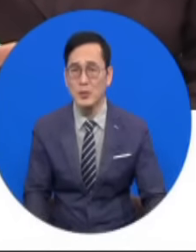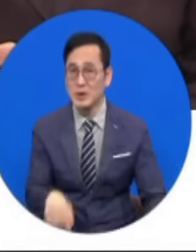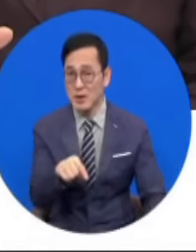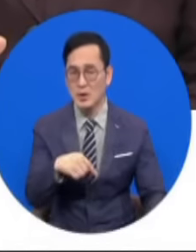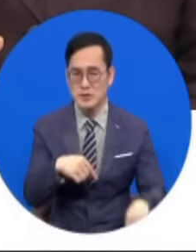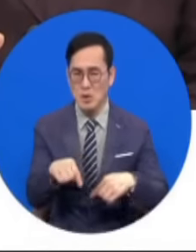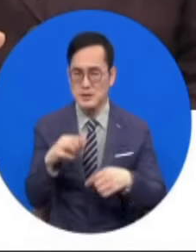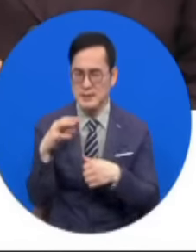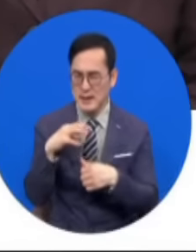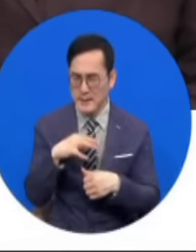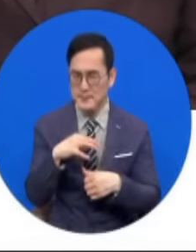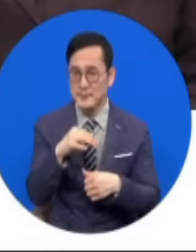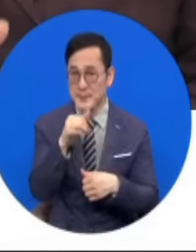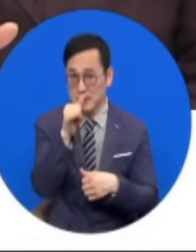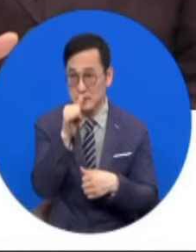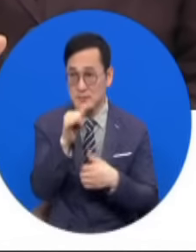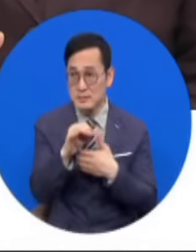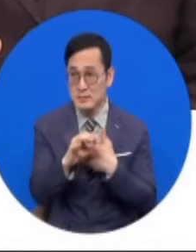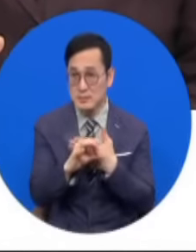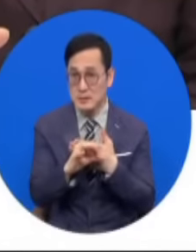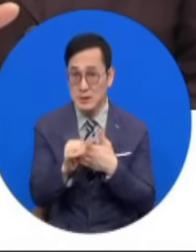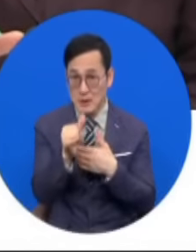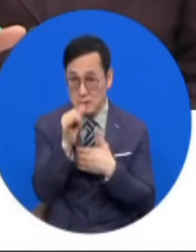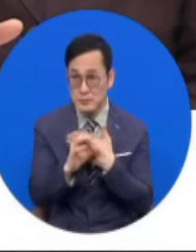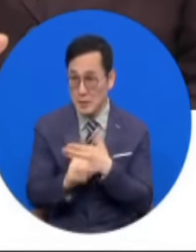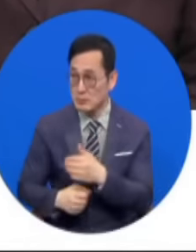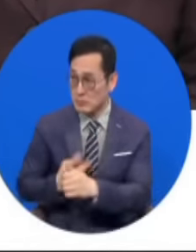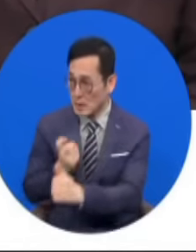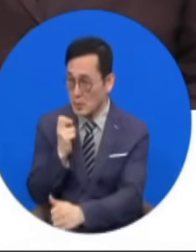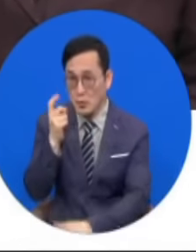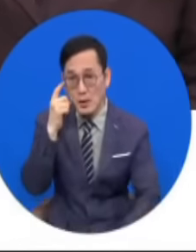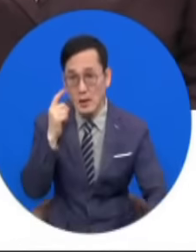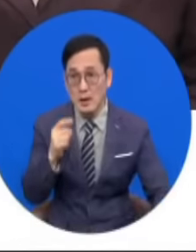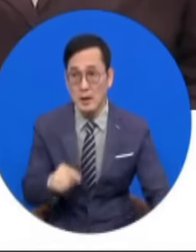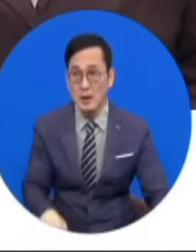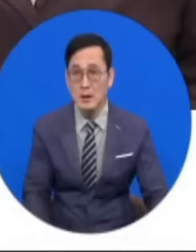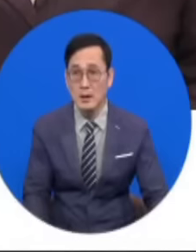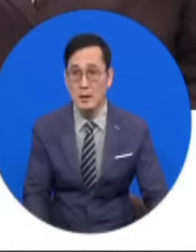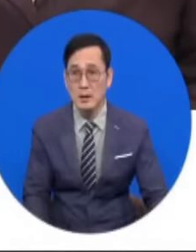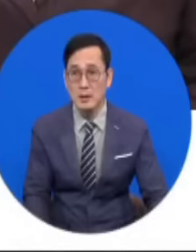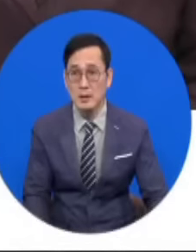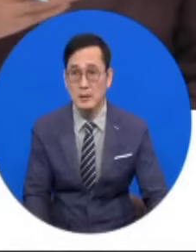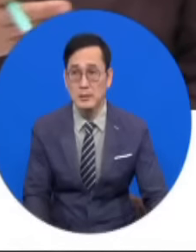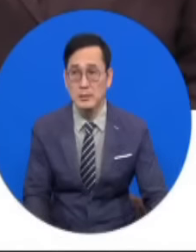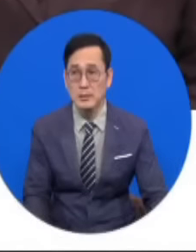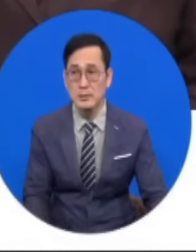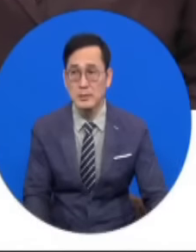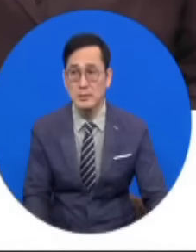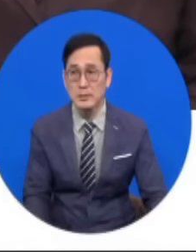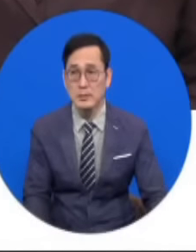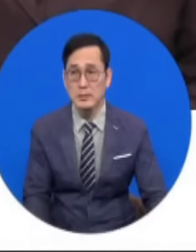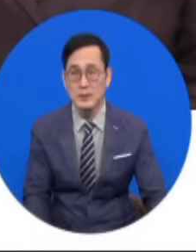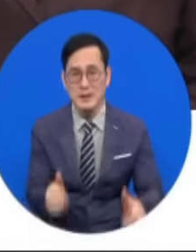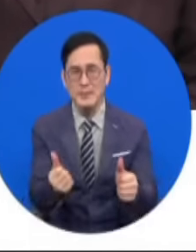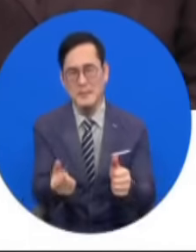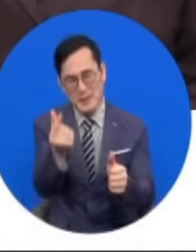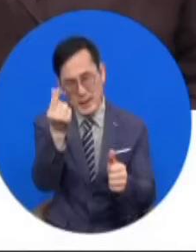문제가 있는 것인데 왜 이렇게 하느냐라고 주장하는 민주당의 주장이 타당하다면 신속한 재판을